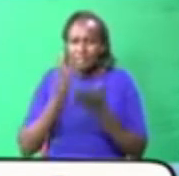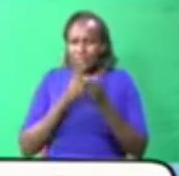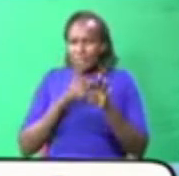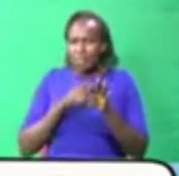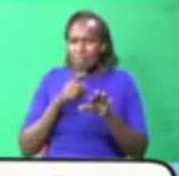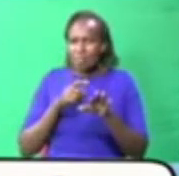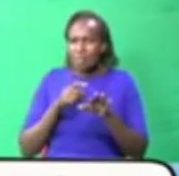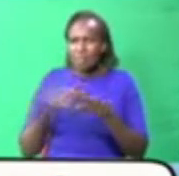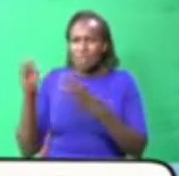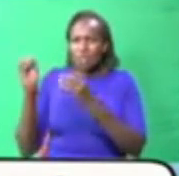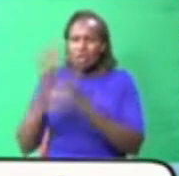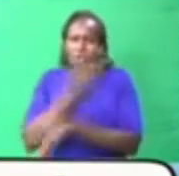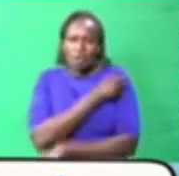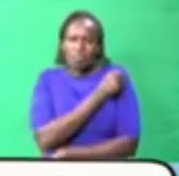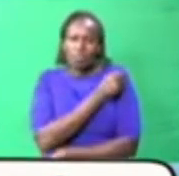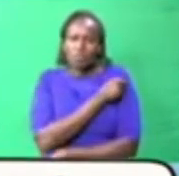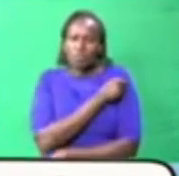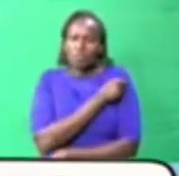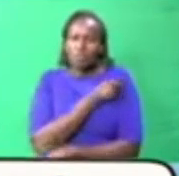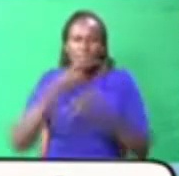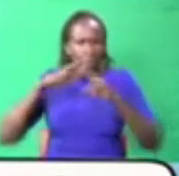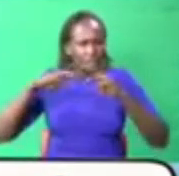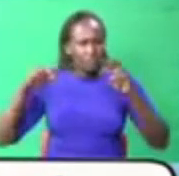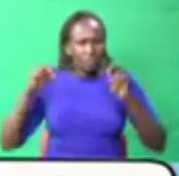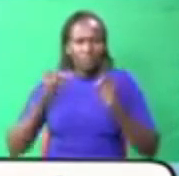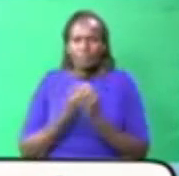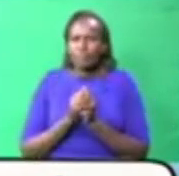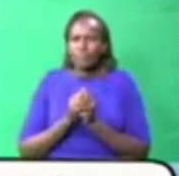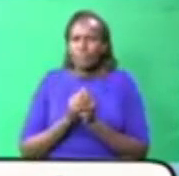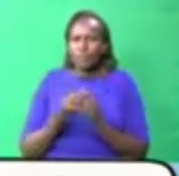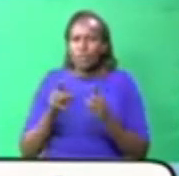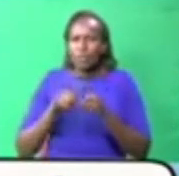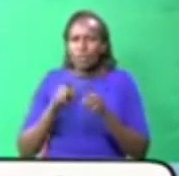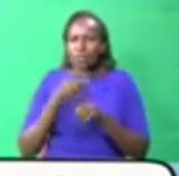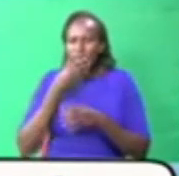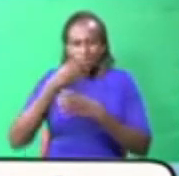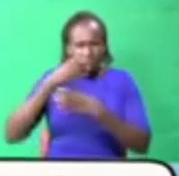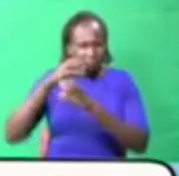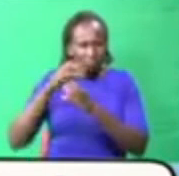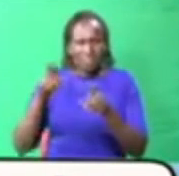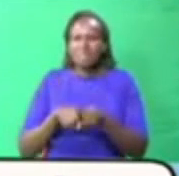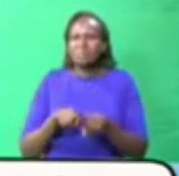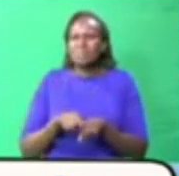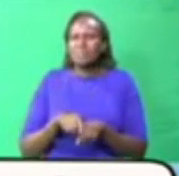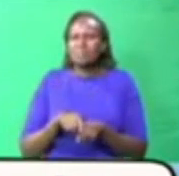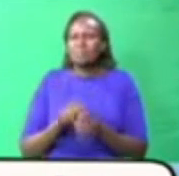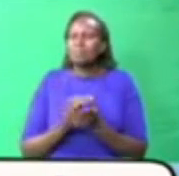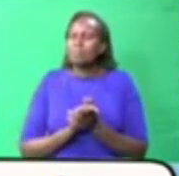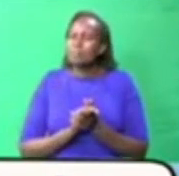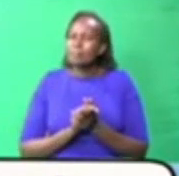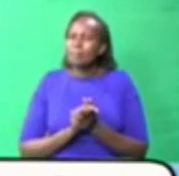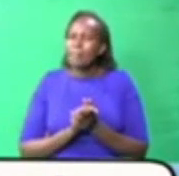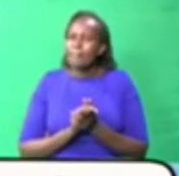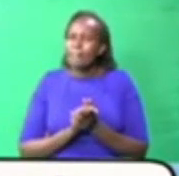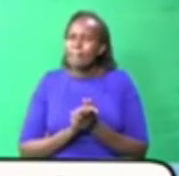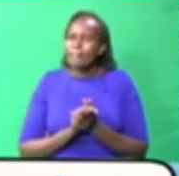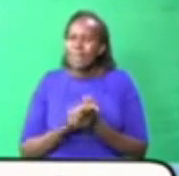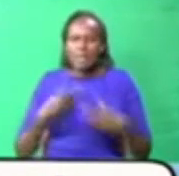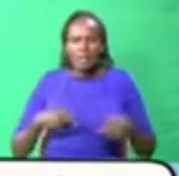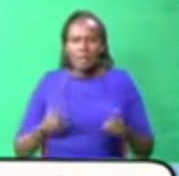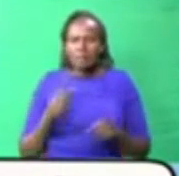alienda kwa hospitali nikafanya uchunguzi kasemekana hata babake alikuwa nao. Oh, hii sasa it runs through the line. Now let me tell